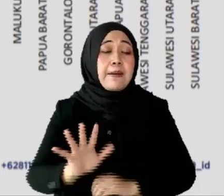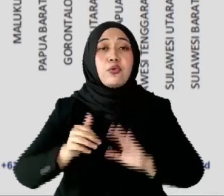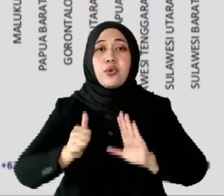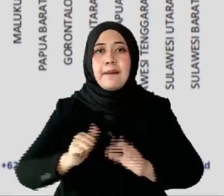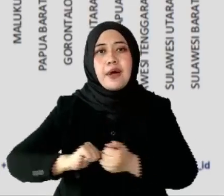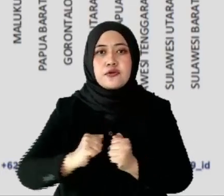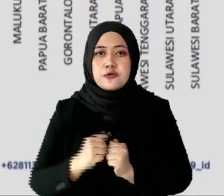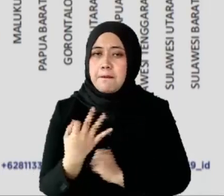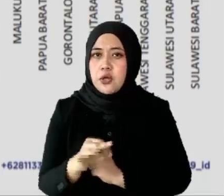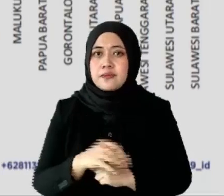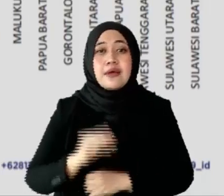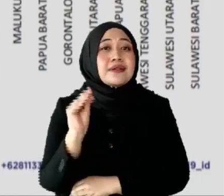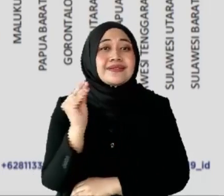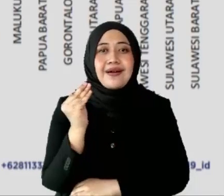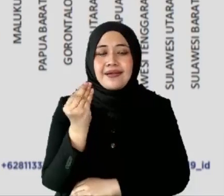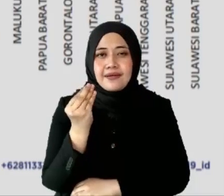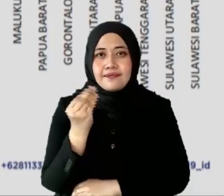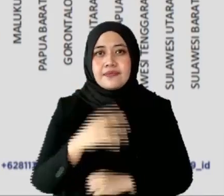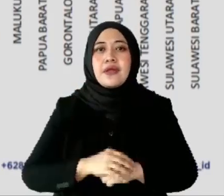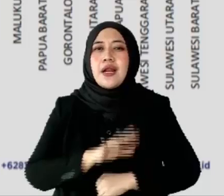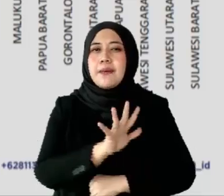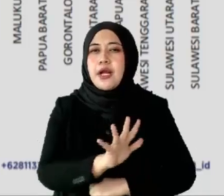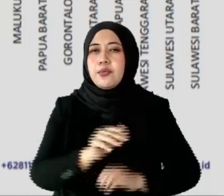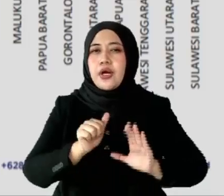5.568 kasus, DKI Jakarta naik